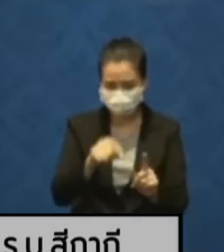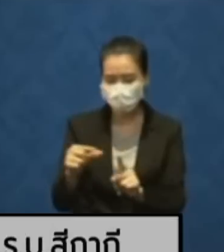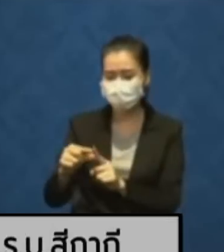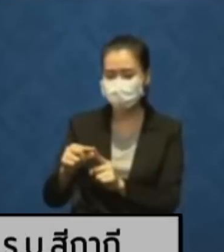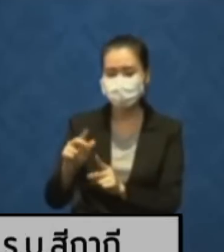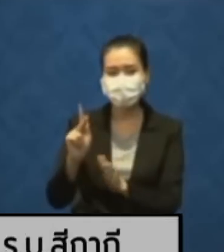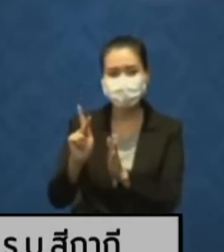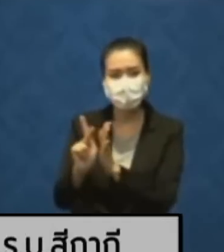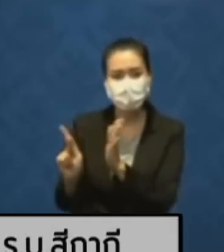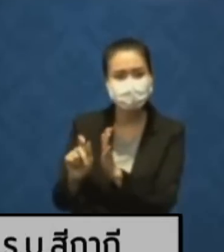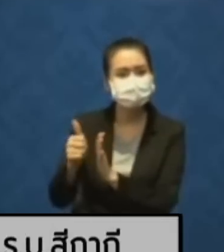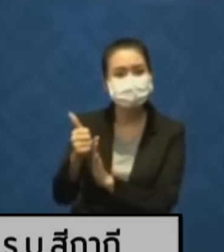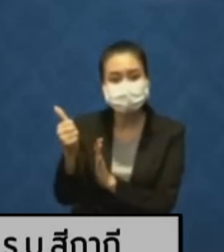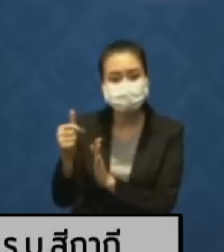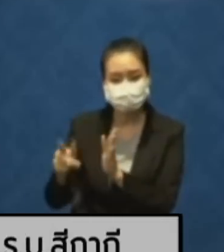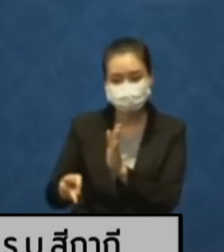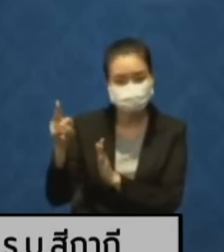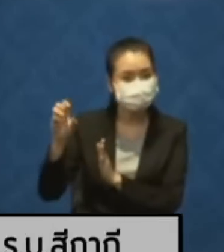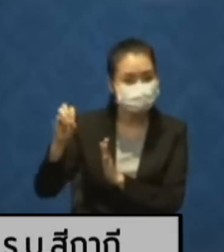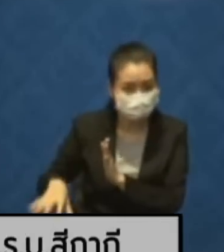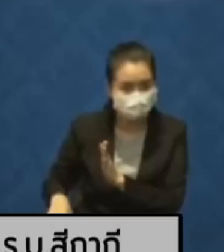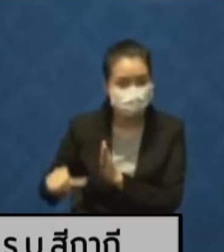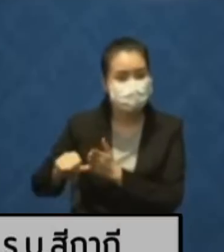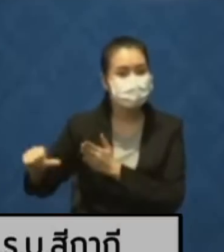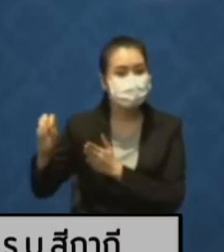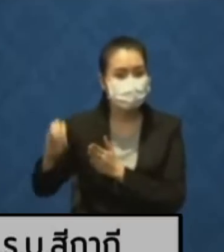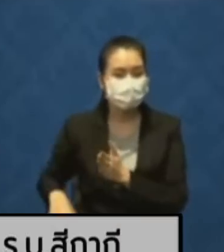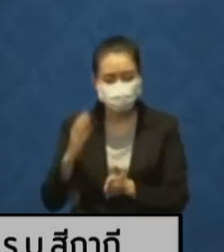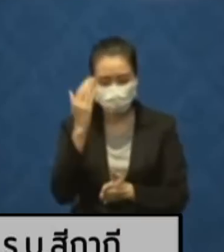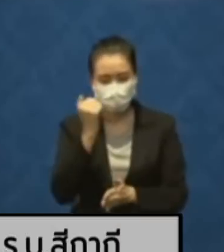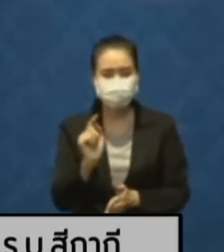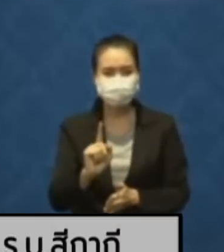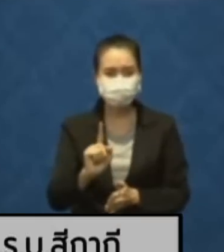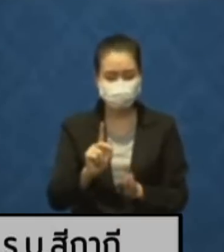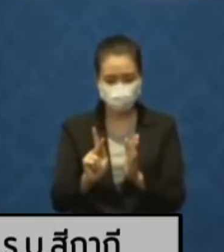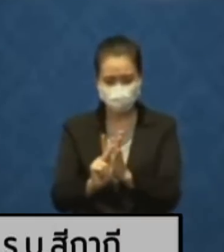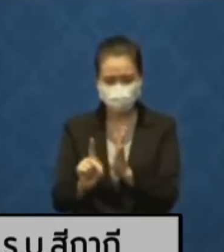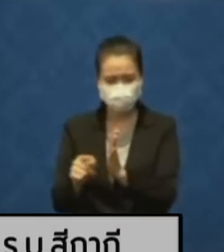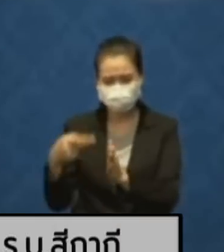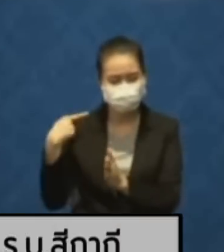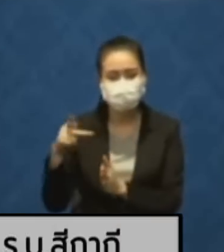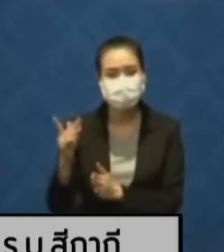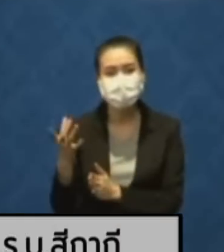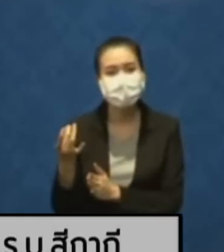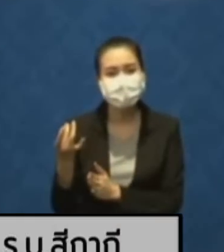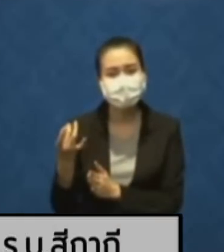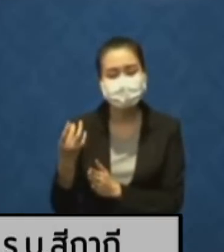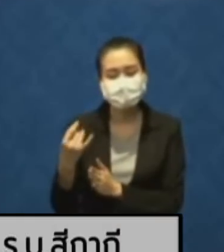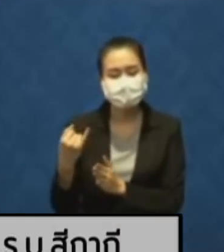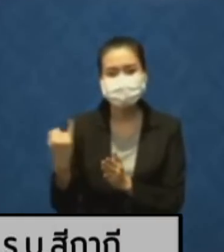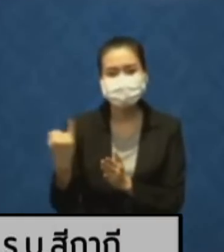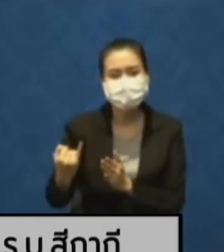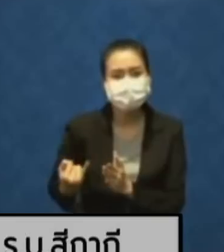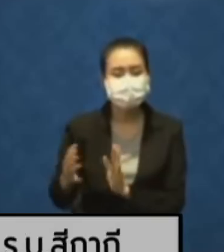ะกฎหมายอื่นออกเพรกฎหมายนเปนกฎหมัิสบบที่ไมได้บอกว่าวาไ้มมประโยชอย่ไร ตัดแลมนเสียอย่ไร